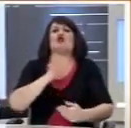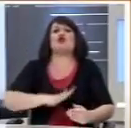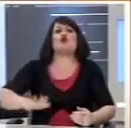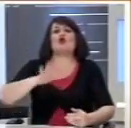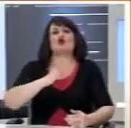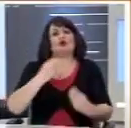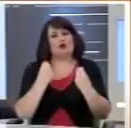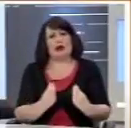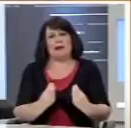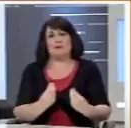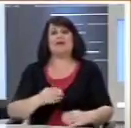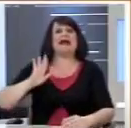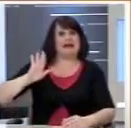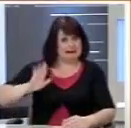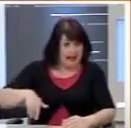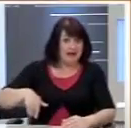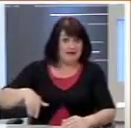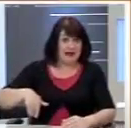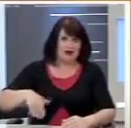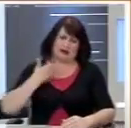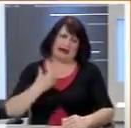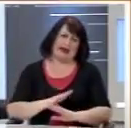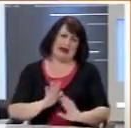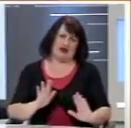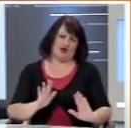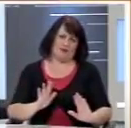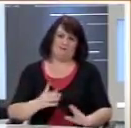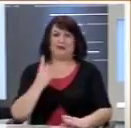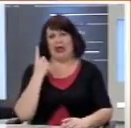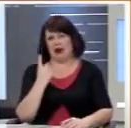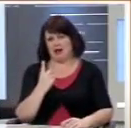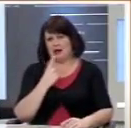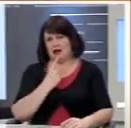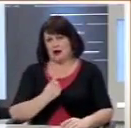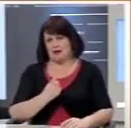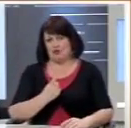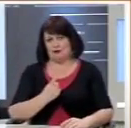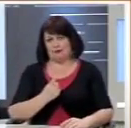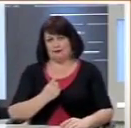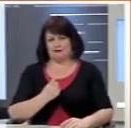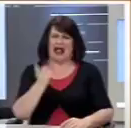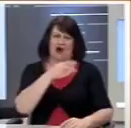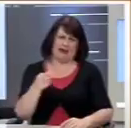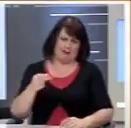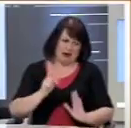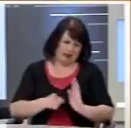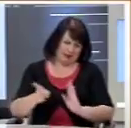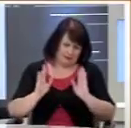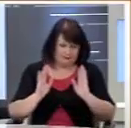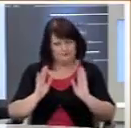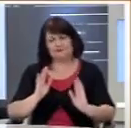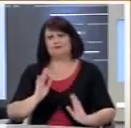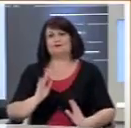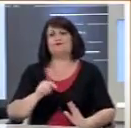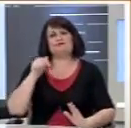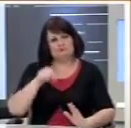ένα τελευταίο, και με αυτό θα κλείσω, για να πω κι εγώ ένα πράγμα εκτός θέματος. Κατά